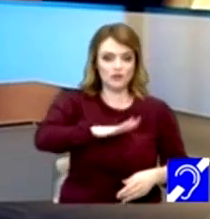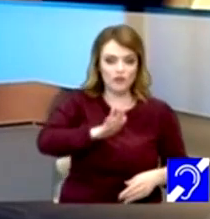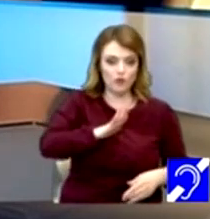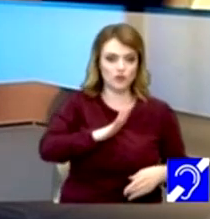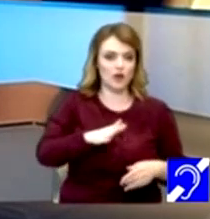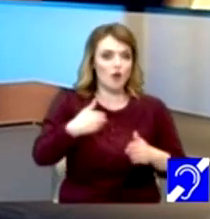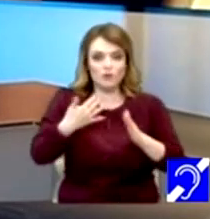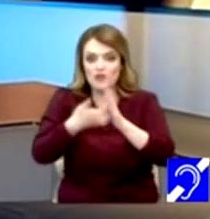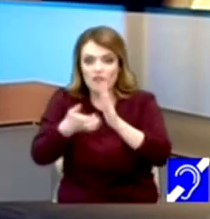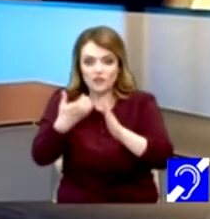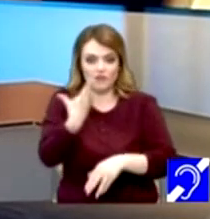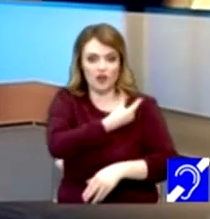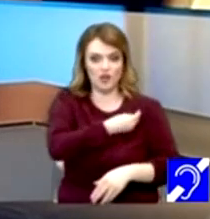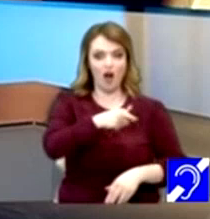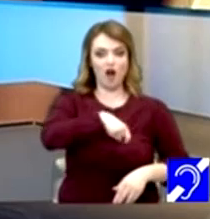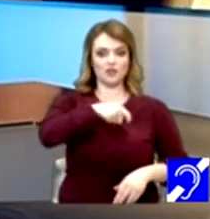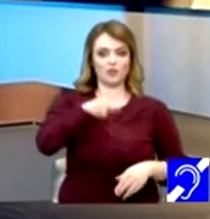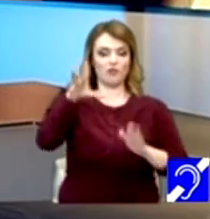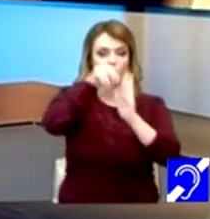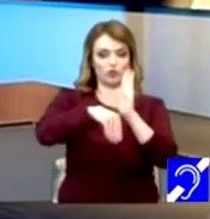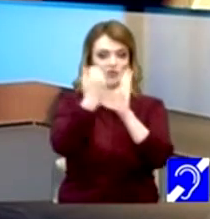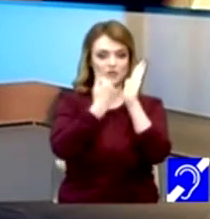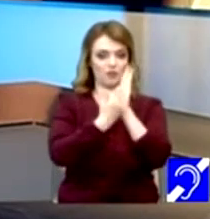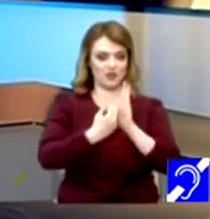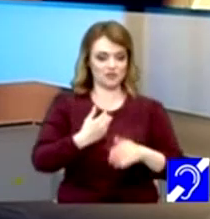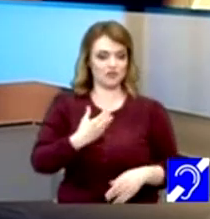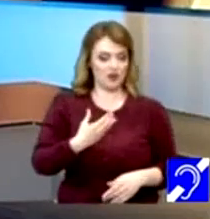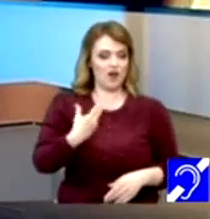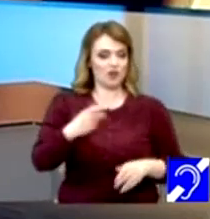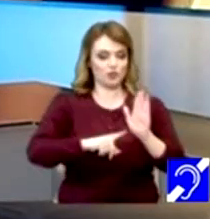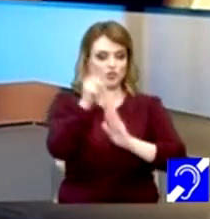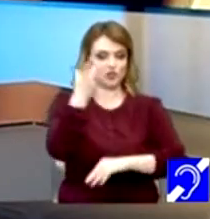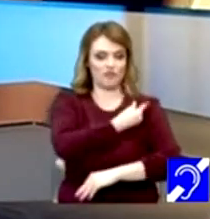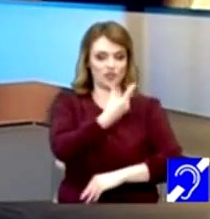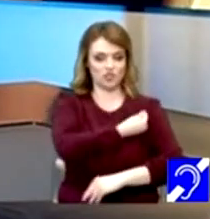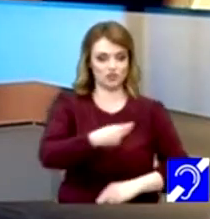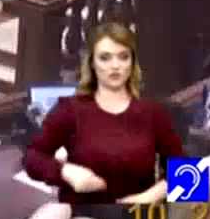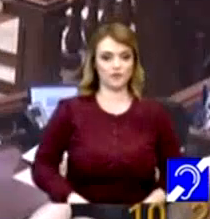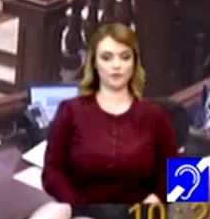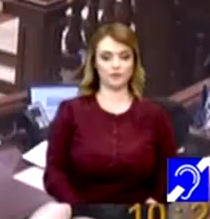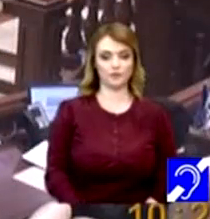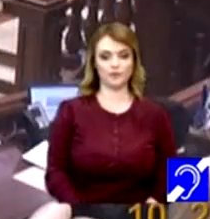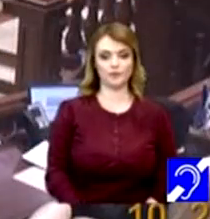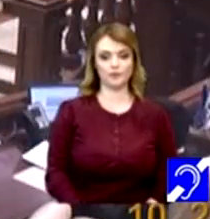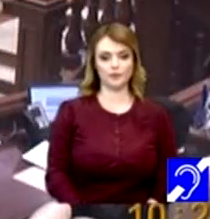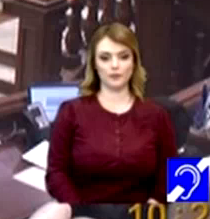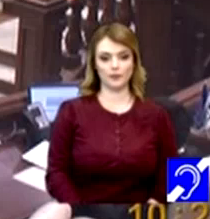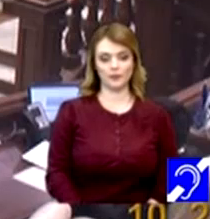lipsa vaccinurilor, deputații ar urma să fie incluși în lista prioritară pentru imunizare.